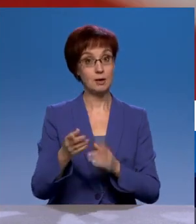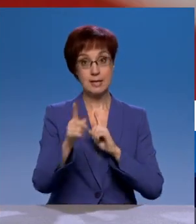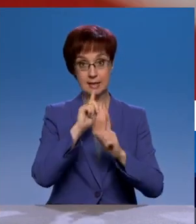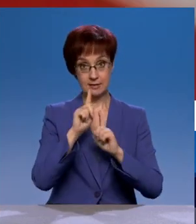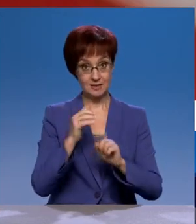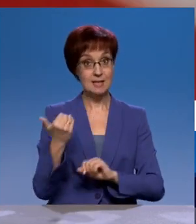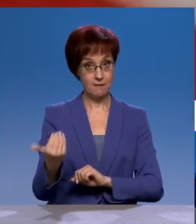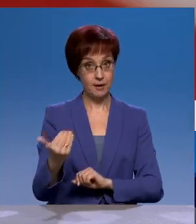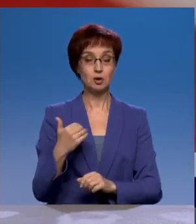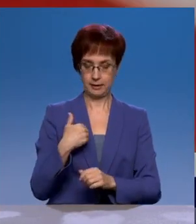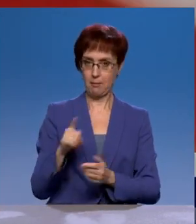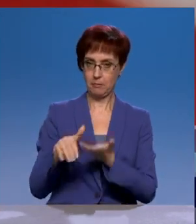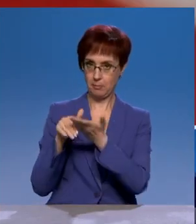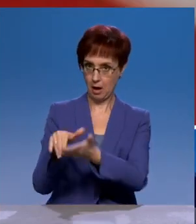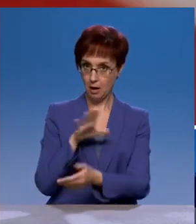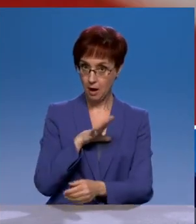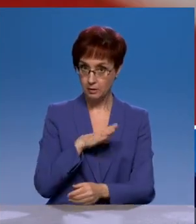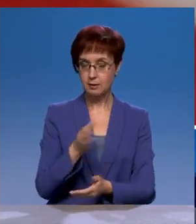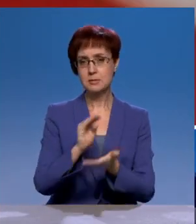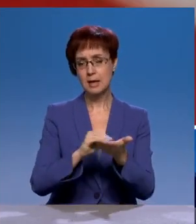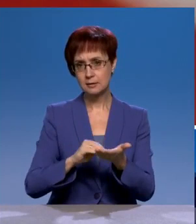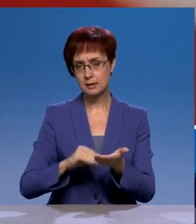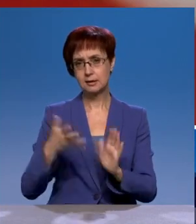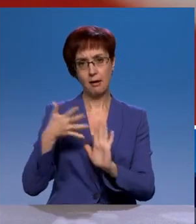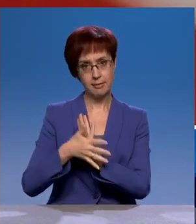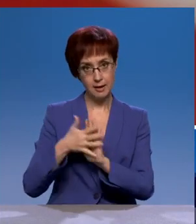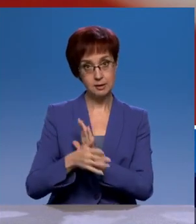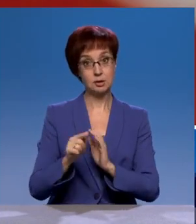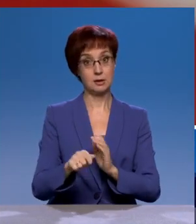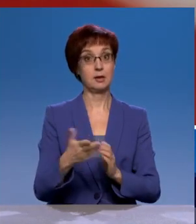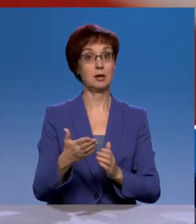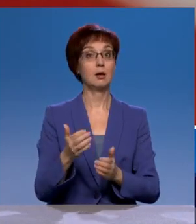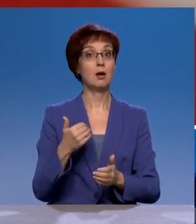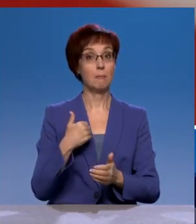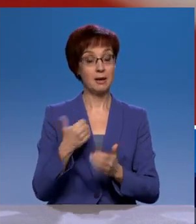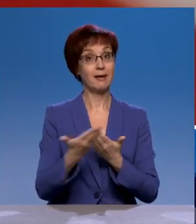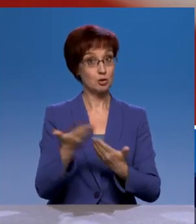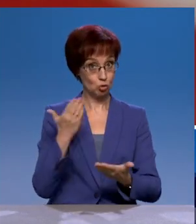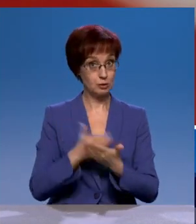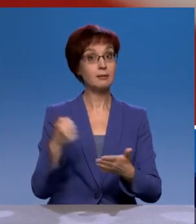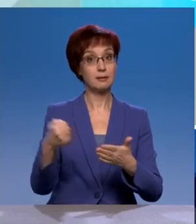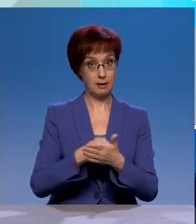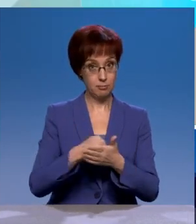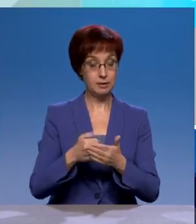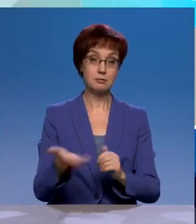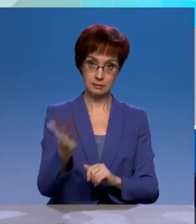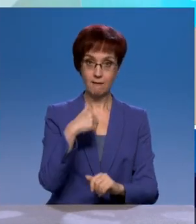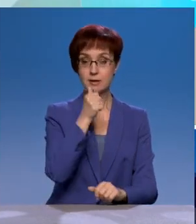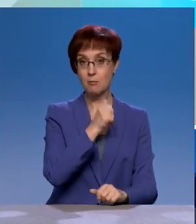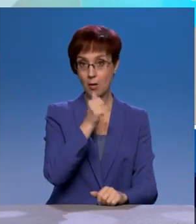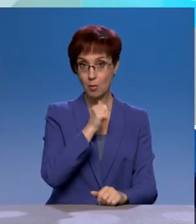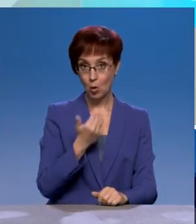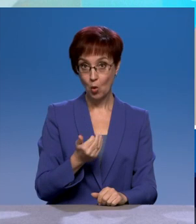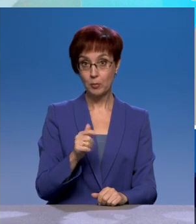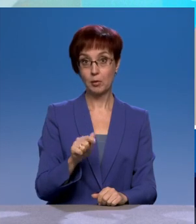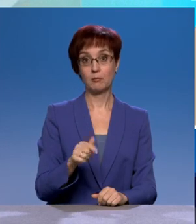с аналитикой, вот. И мы же добились этого результата. Давайте попробуем в этом году, чтобы, ну, мы после первого